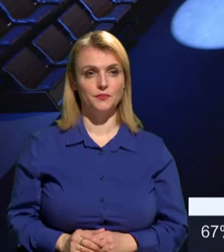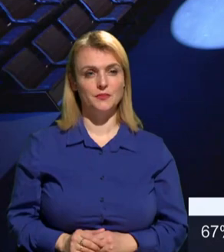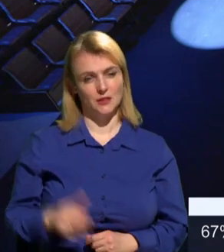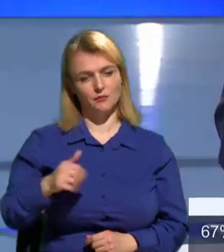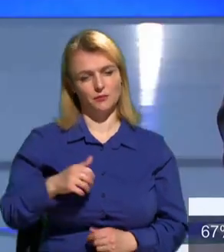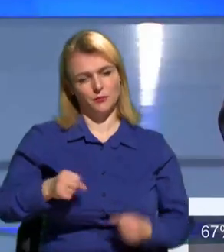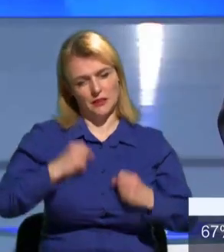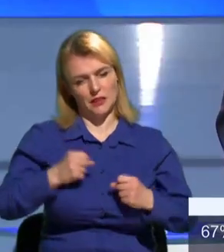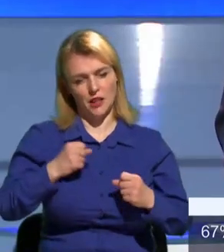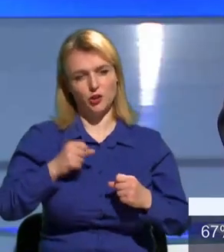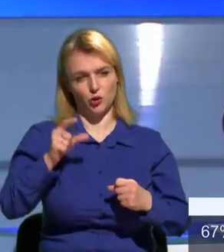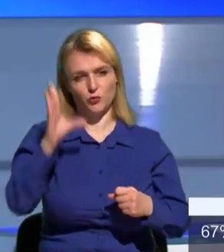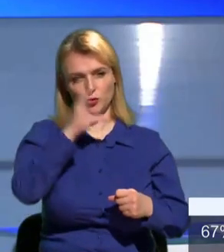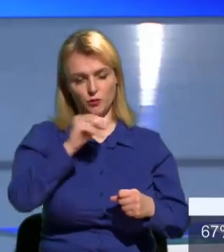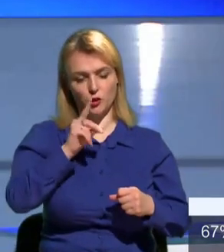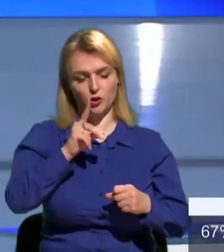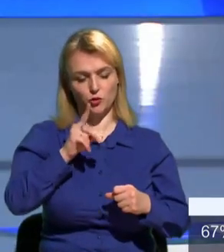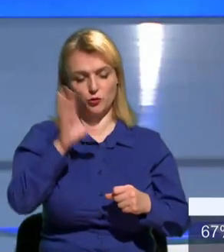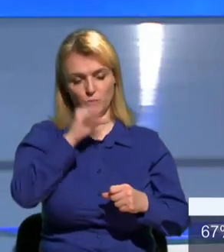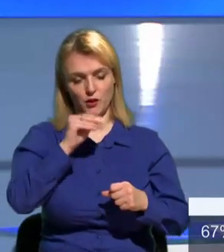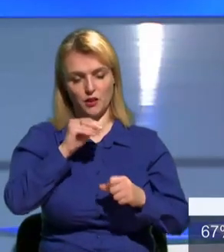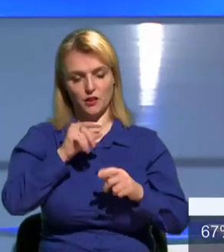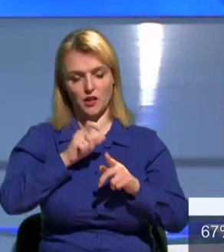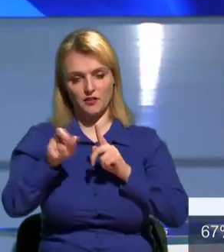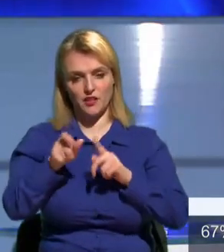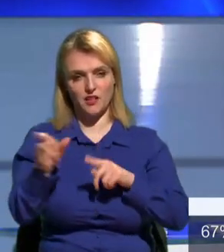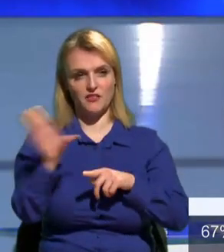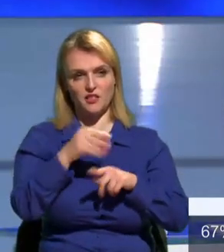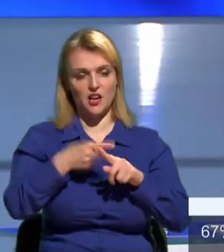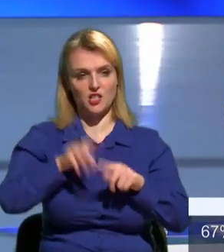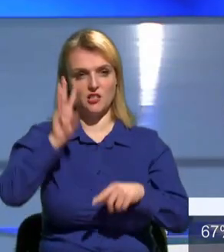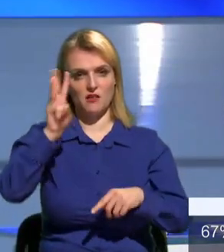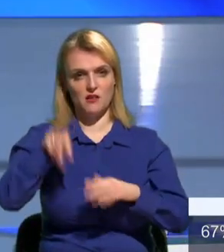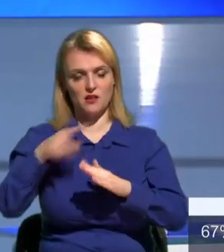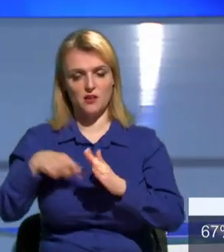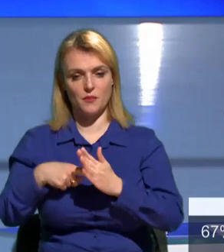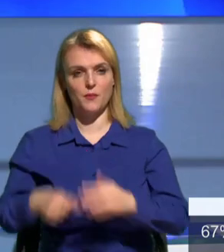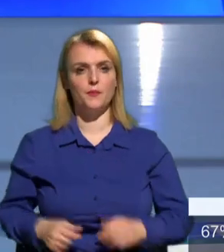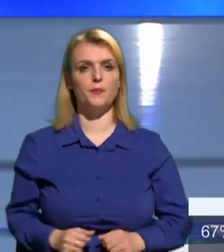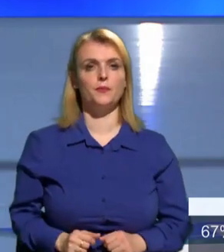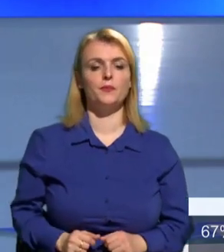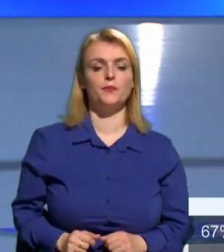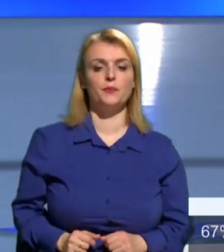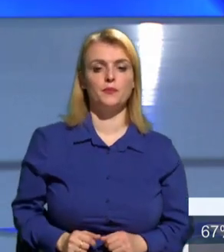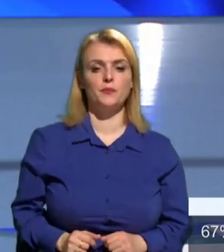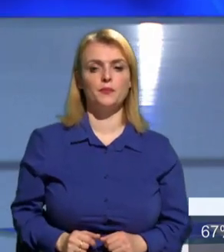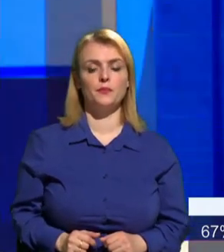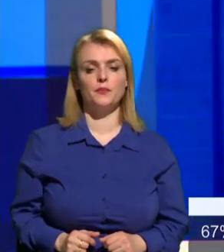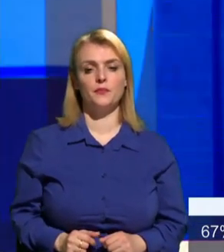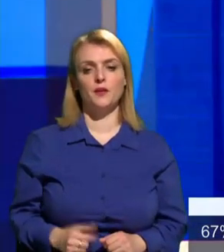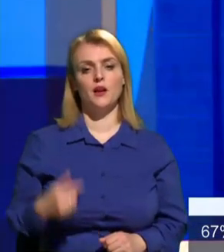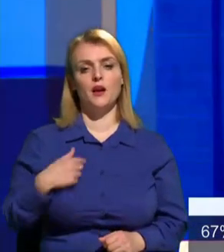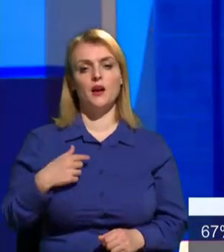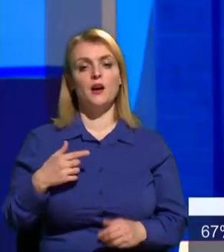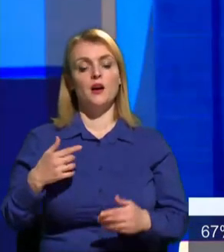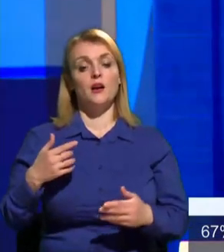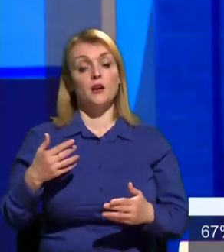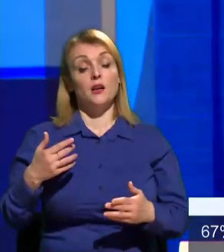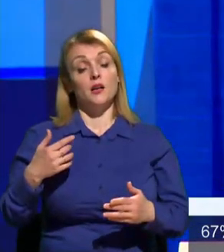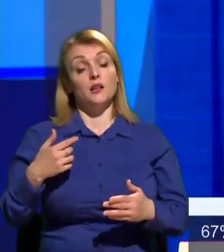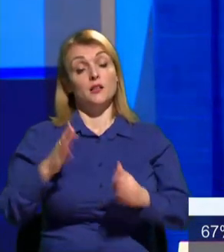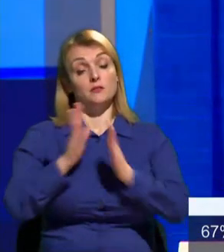în aceste 11 minute pentru a răspunde la cele 3 întrebări. Da, eu cred că răspunsul va fi probabil scurt pentru că vine